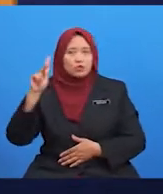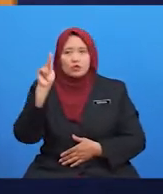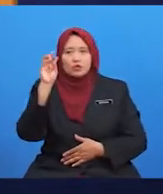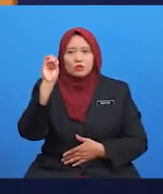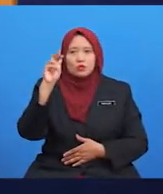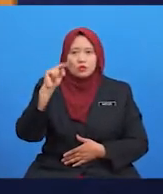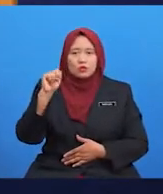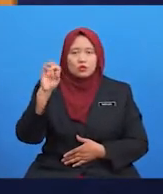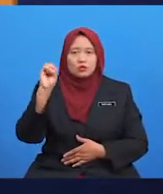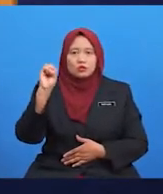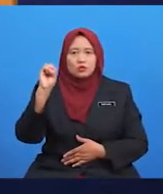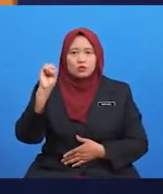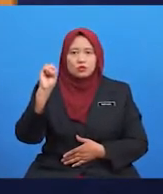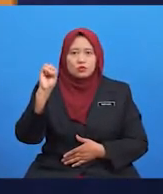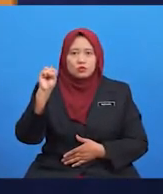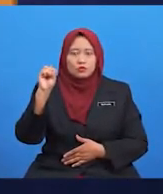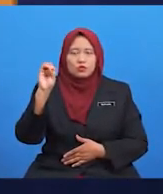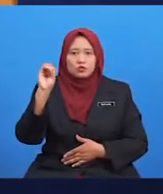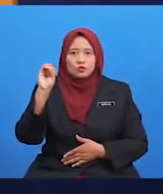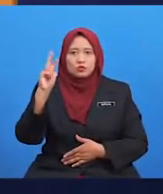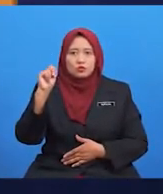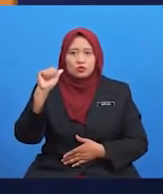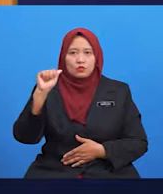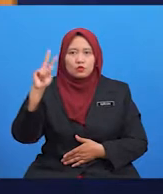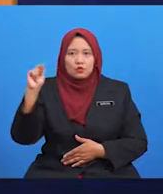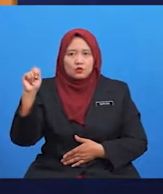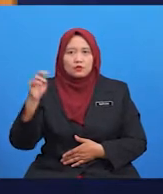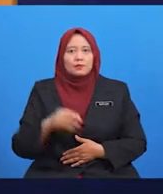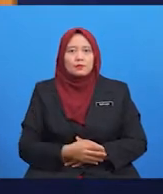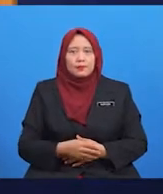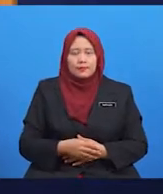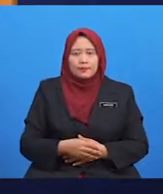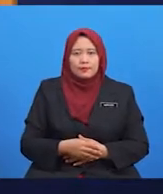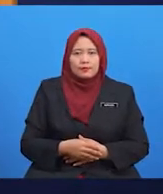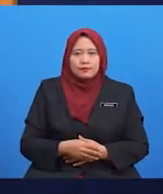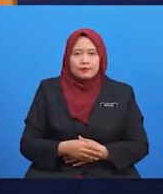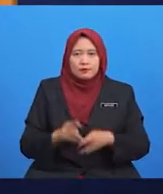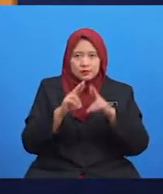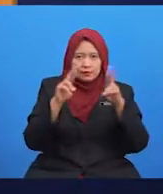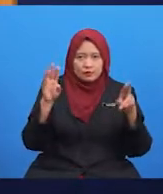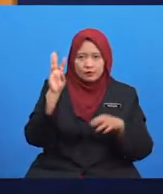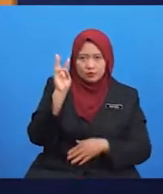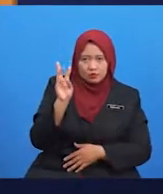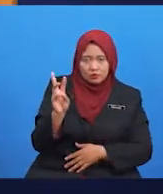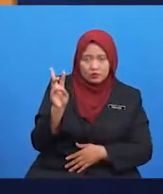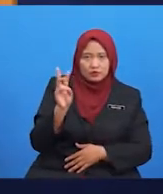satu baris. Contoh pada rangkap 6, baris 4, iaitu